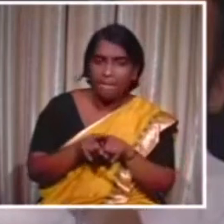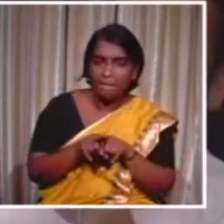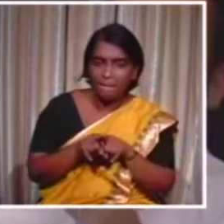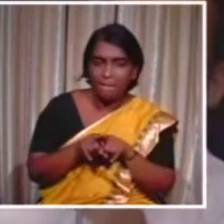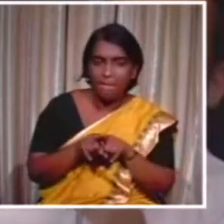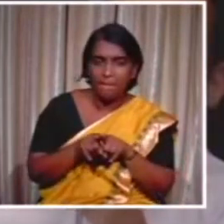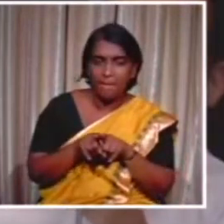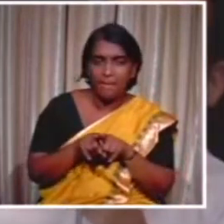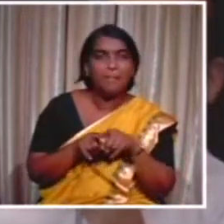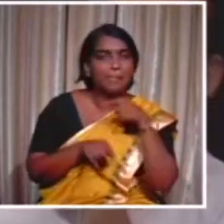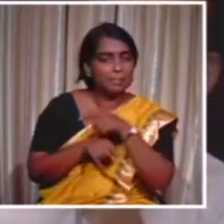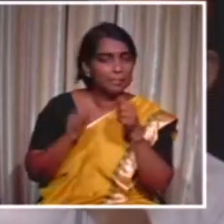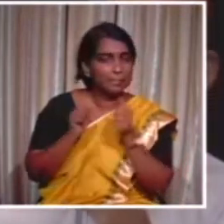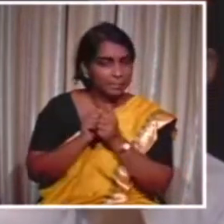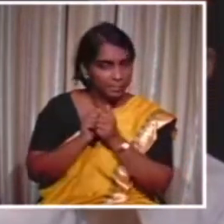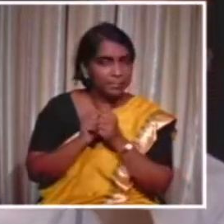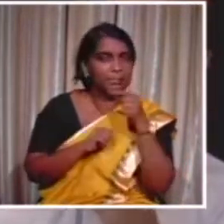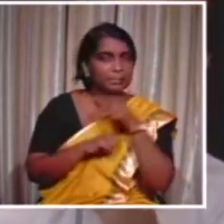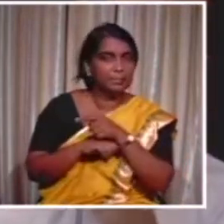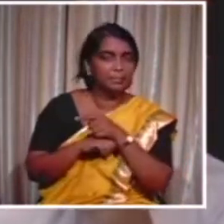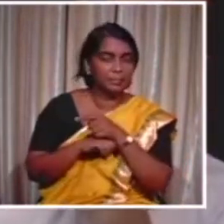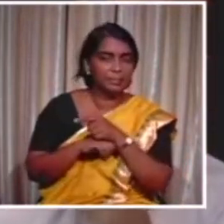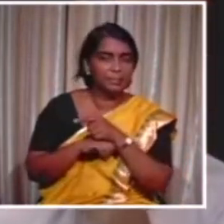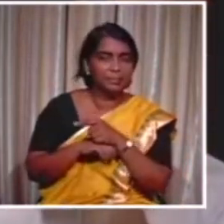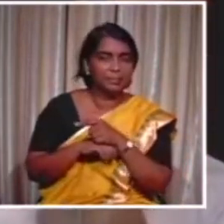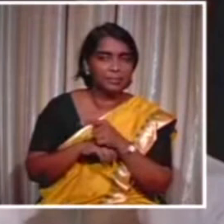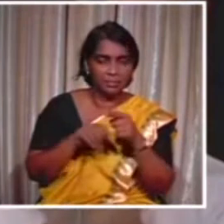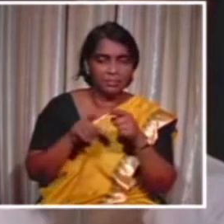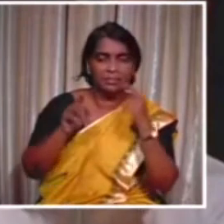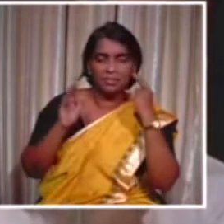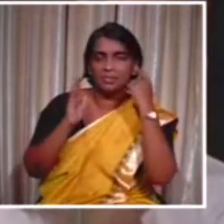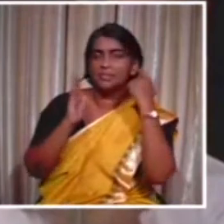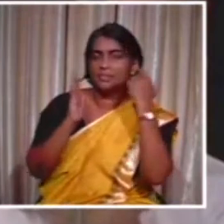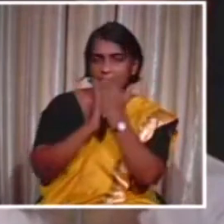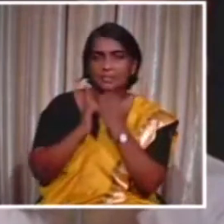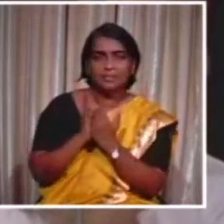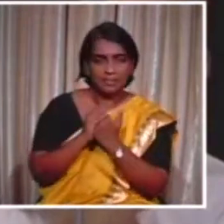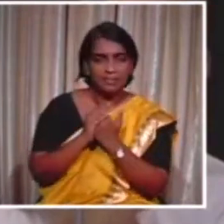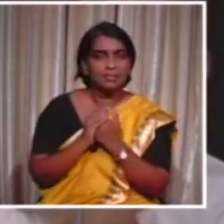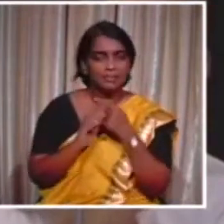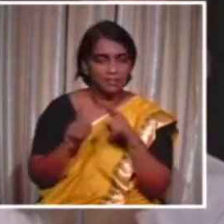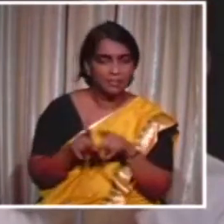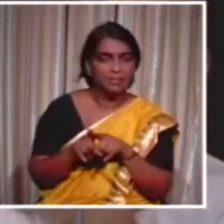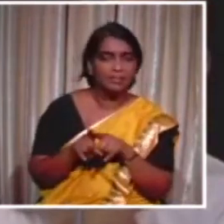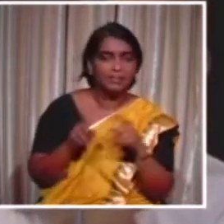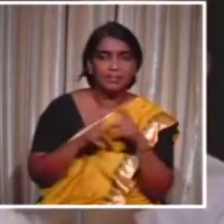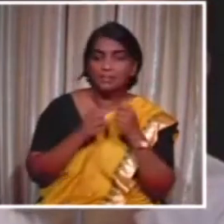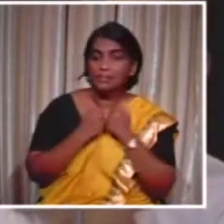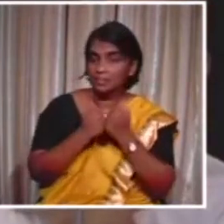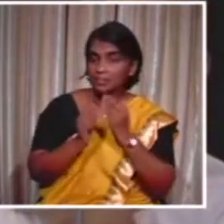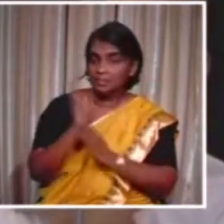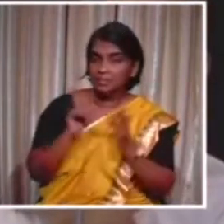යෝජනාව. රනිල් වික්‍රමසිංහ අගමැතිතුමාගේ නම, දලස් සලහප්පෙරුම මන්ත්‍රීතුමාගේ